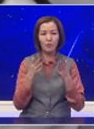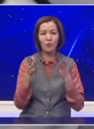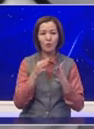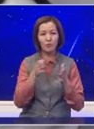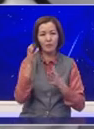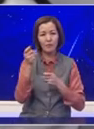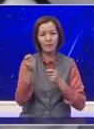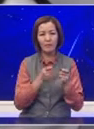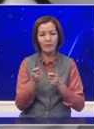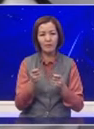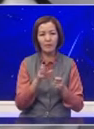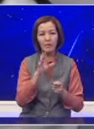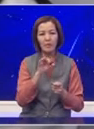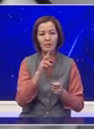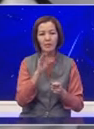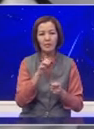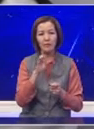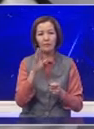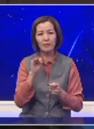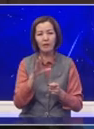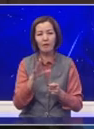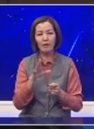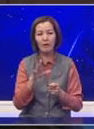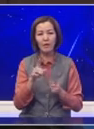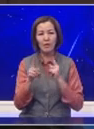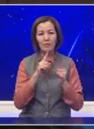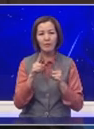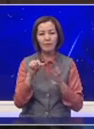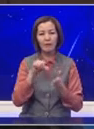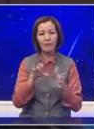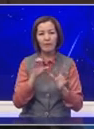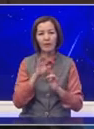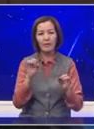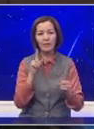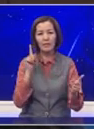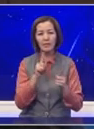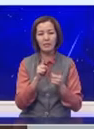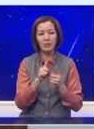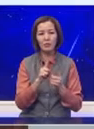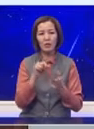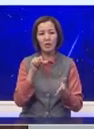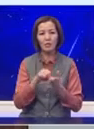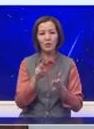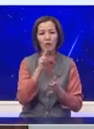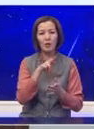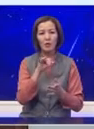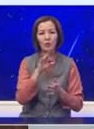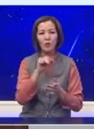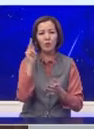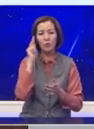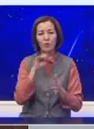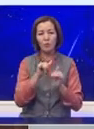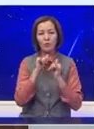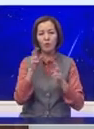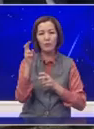білім басқармасының басшысы Салтанат Беспаева облыстық отырыста баяндады. Сондай-ақ кездесуге қатысушылармен дуальды оқытуды дамыту,